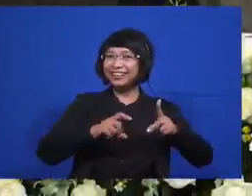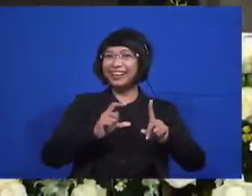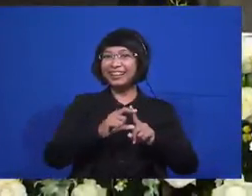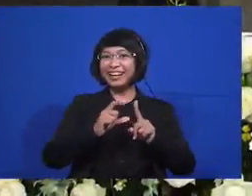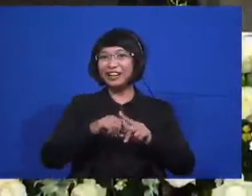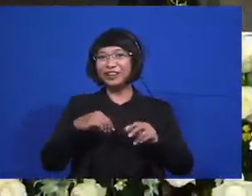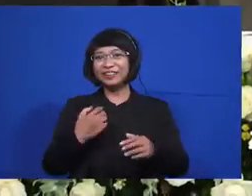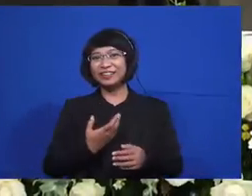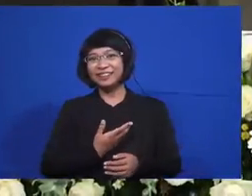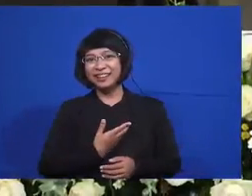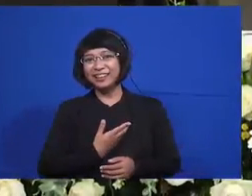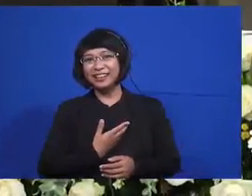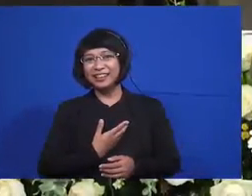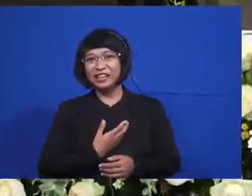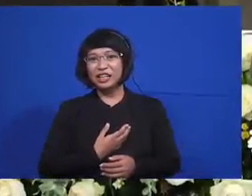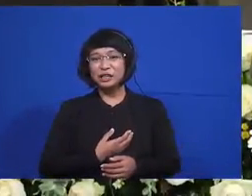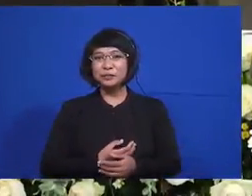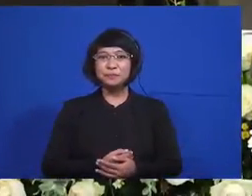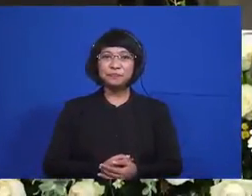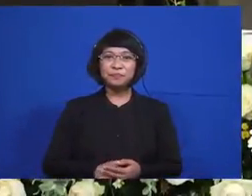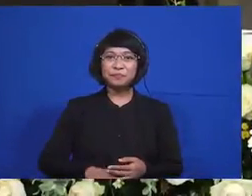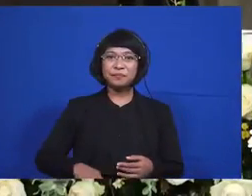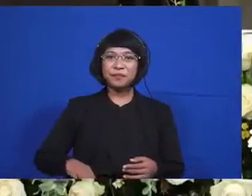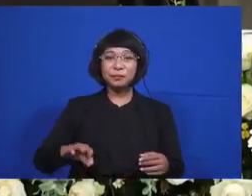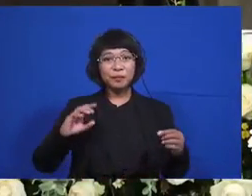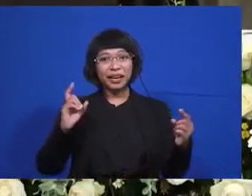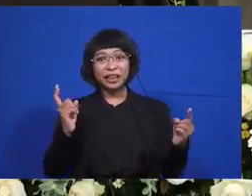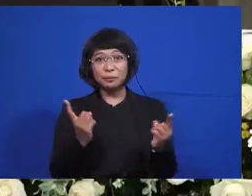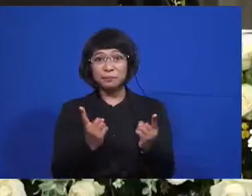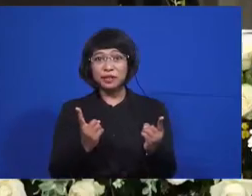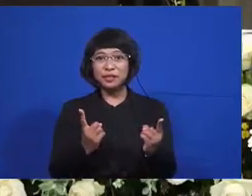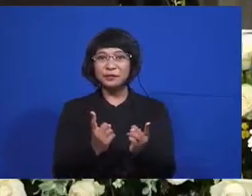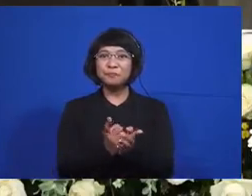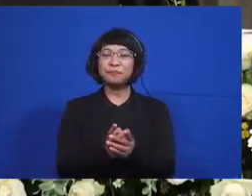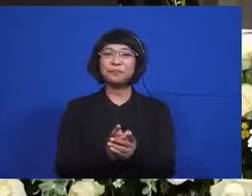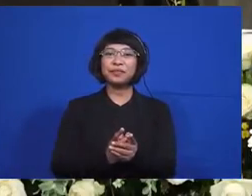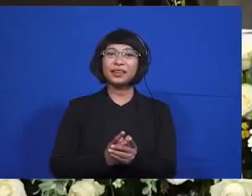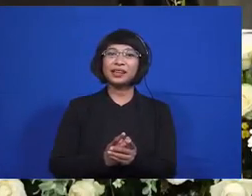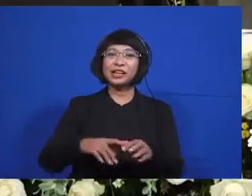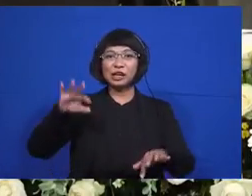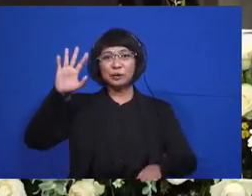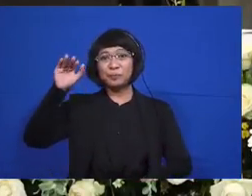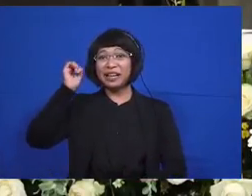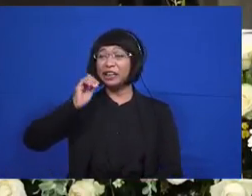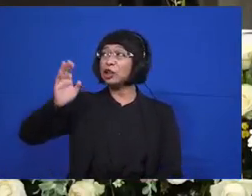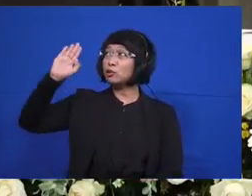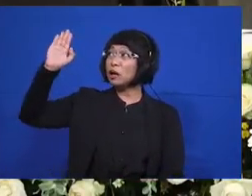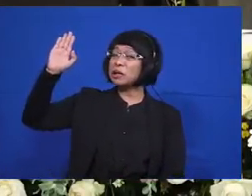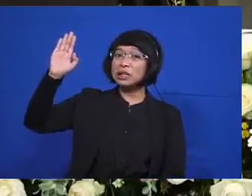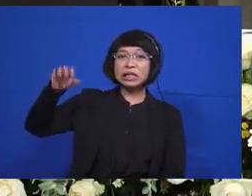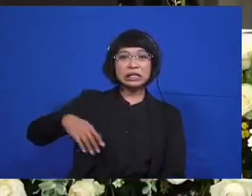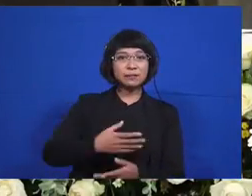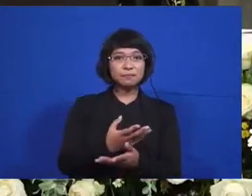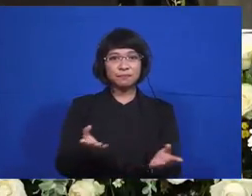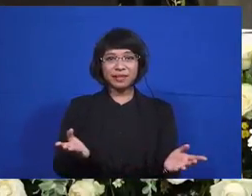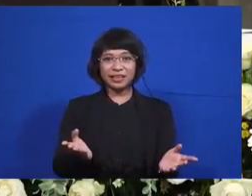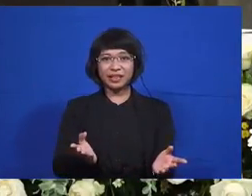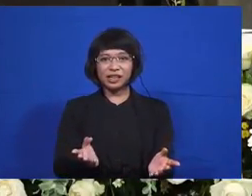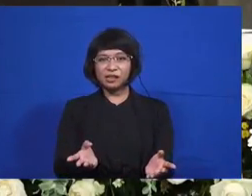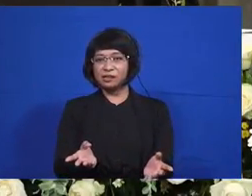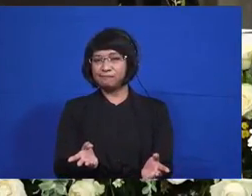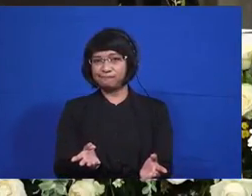mencoba untuk menanggapi panggilan Tuhan dengan sekuat tenaga, dengan sebaik mungkin, dan mereka mengakui perjuangan yang tidak